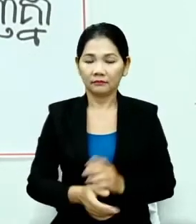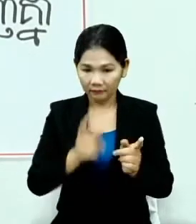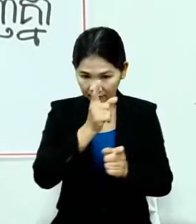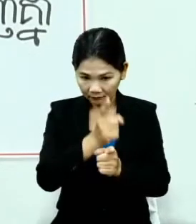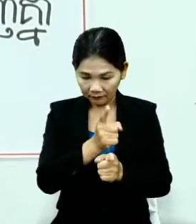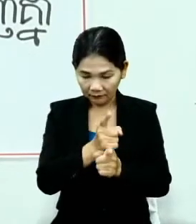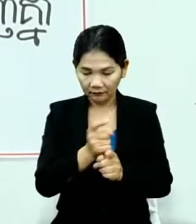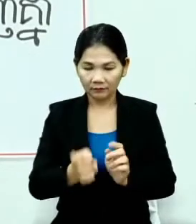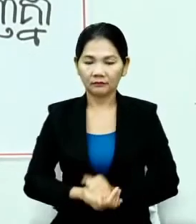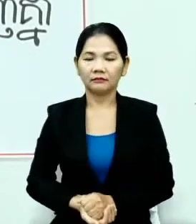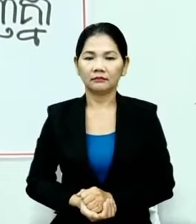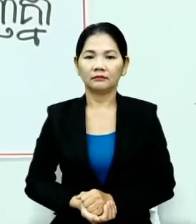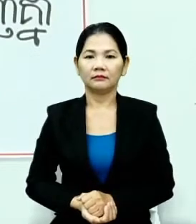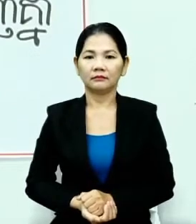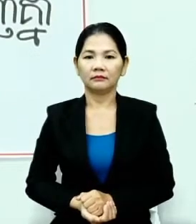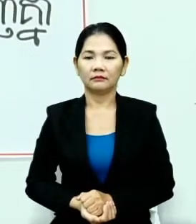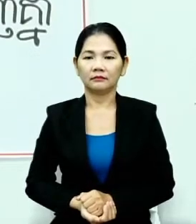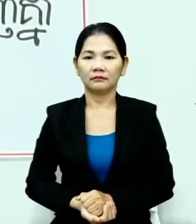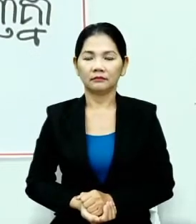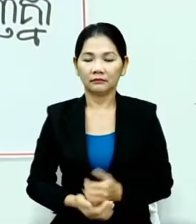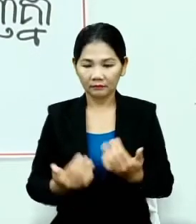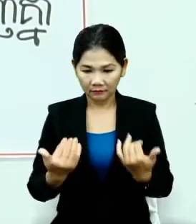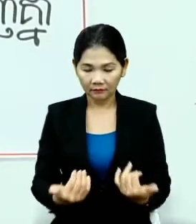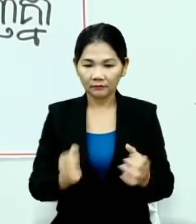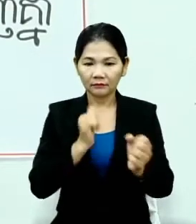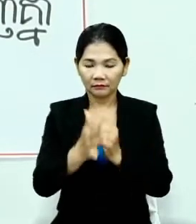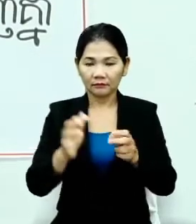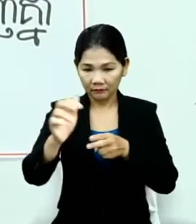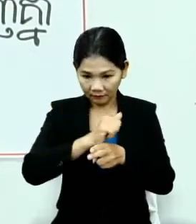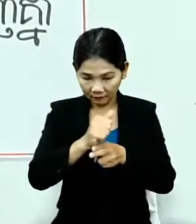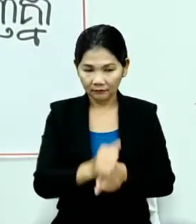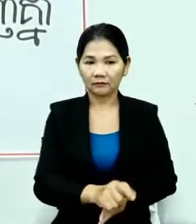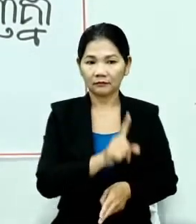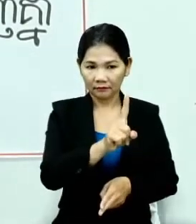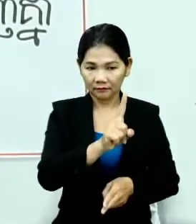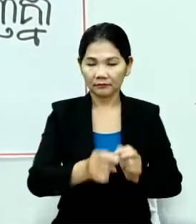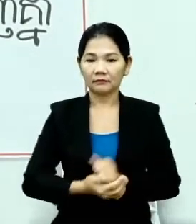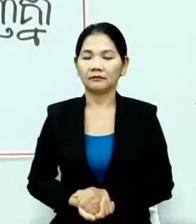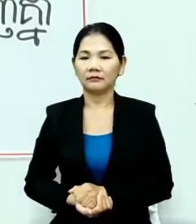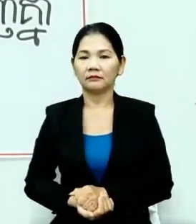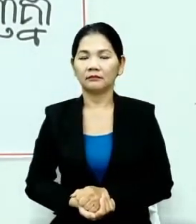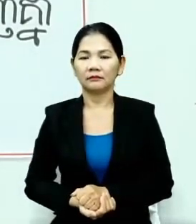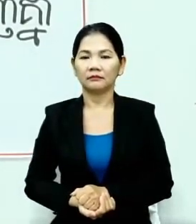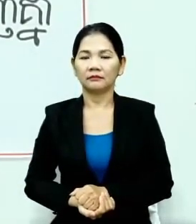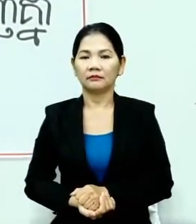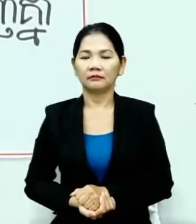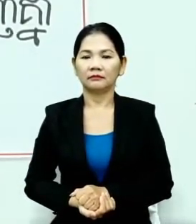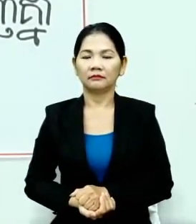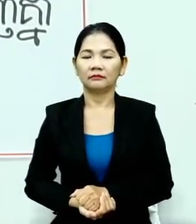trăm trời. Chà, hình chẳng ở lời ní hình chọc đám bì lùm hát tí mùi mốn. Ta.